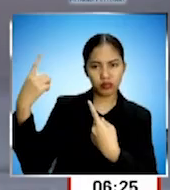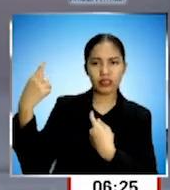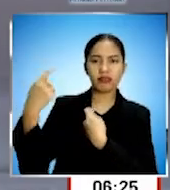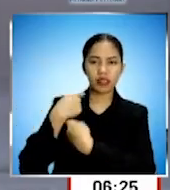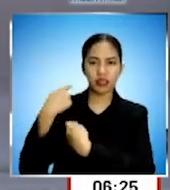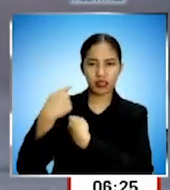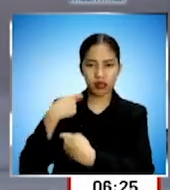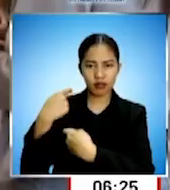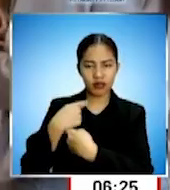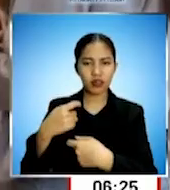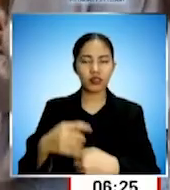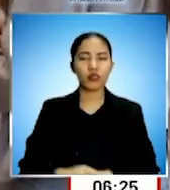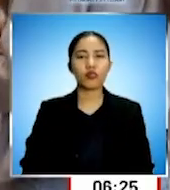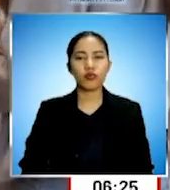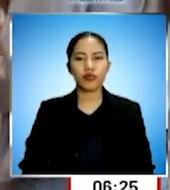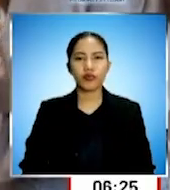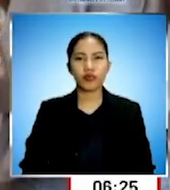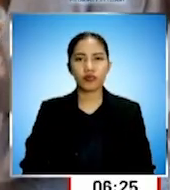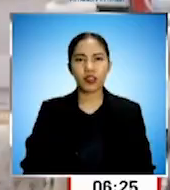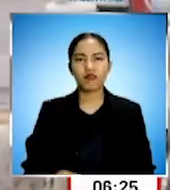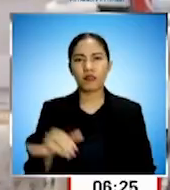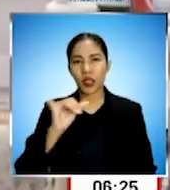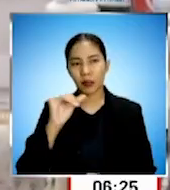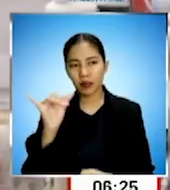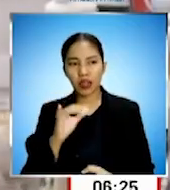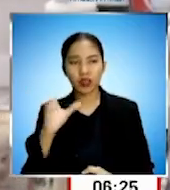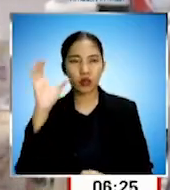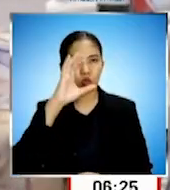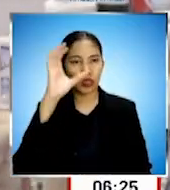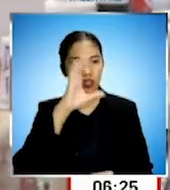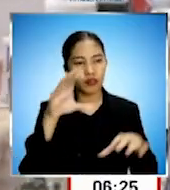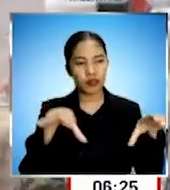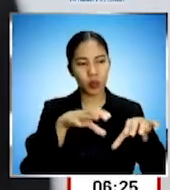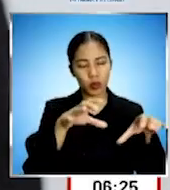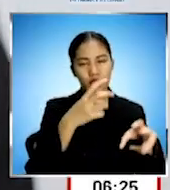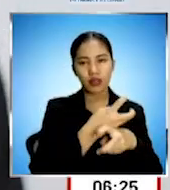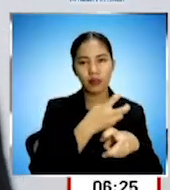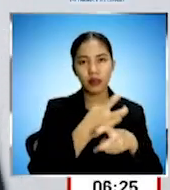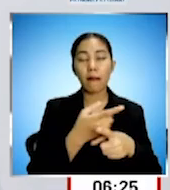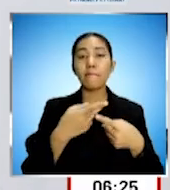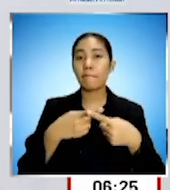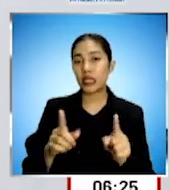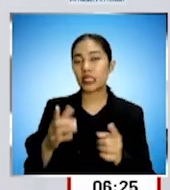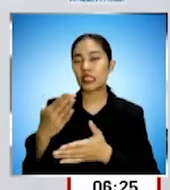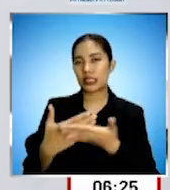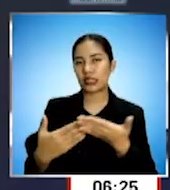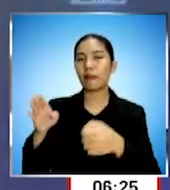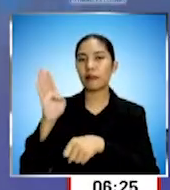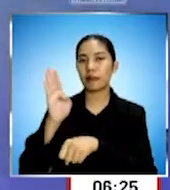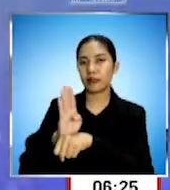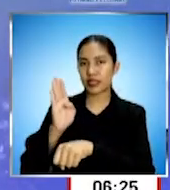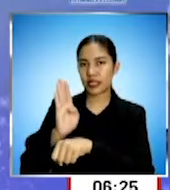sa paghahanap ng trabaho? Mabuti na lang at may mga negosyo na pantay ang pagtingin sa kanilang mga PWD.